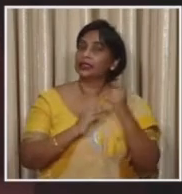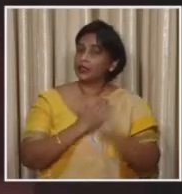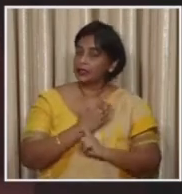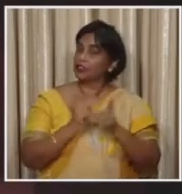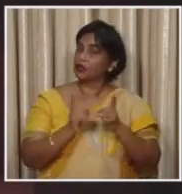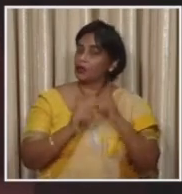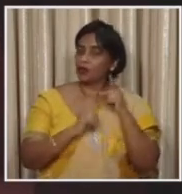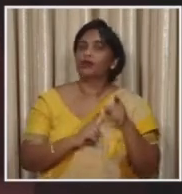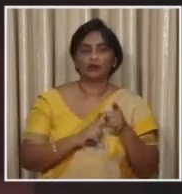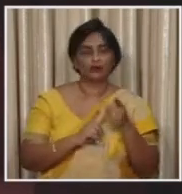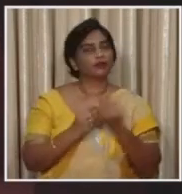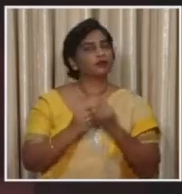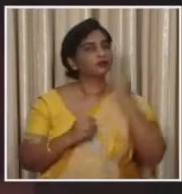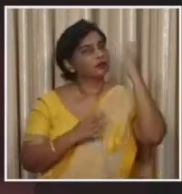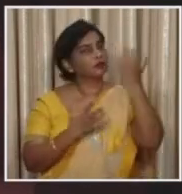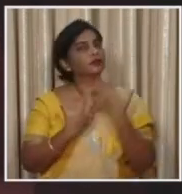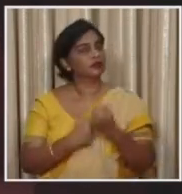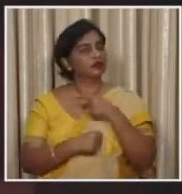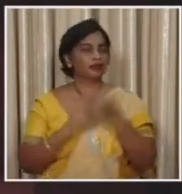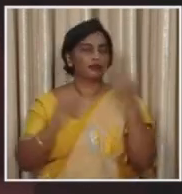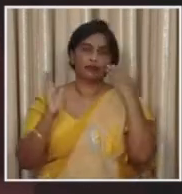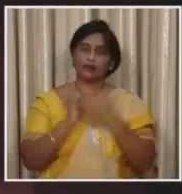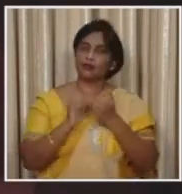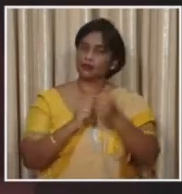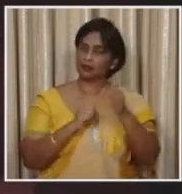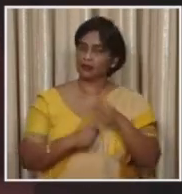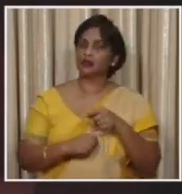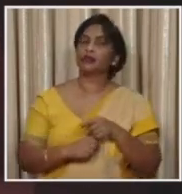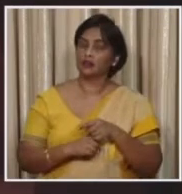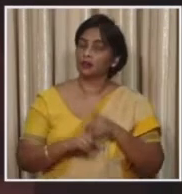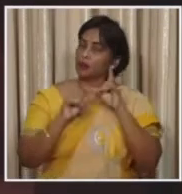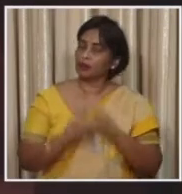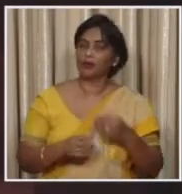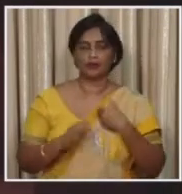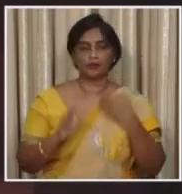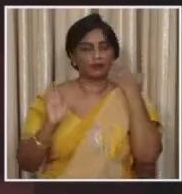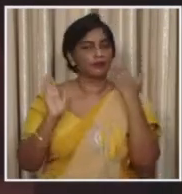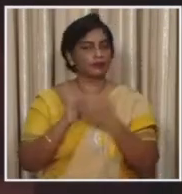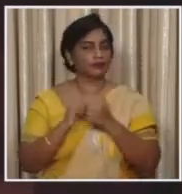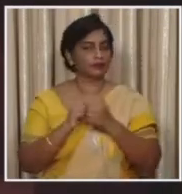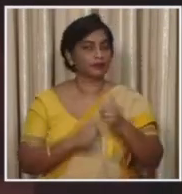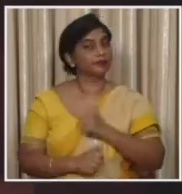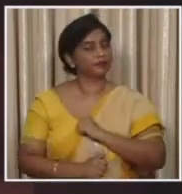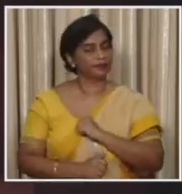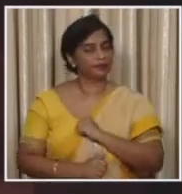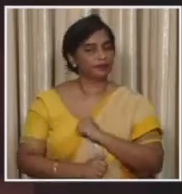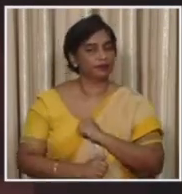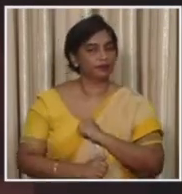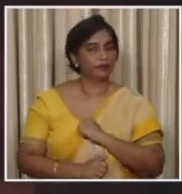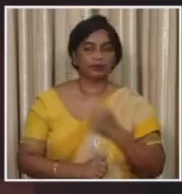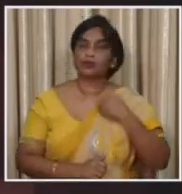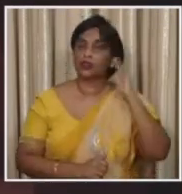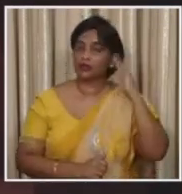තුළ අපි ඒව දිනා ගන්නට ඕන, අපි ඒව වෙනුවෙන් සටන් කරන්නට ඕන. ඒ වගේම මම අවධානය යොමු කරන්නට කැමති